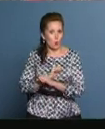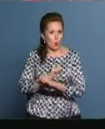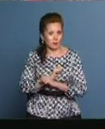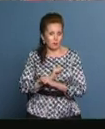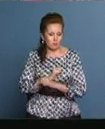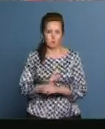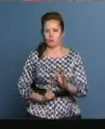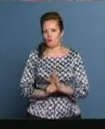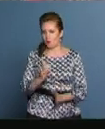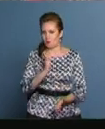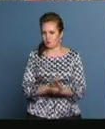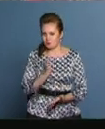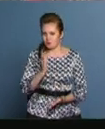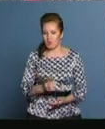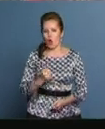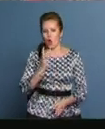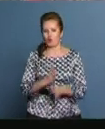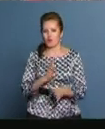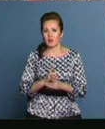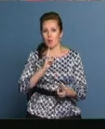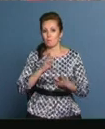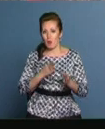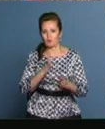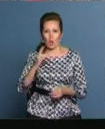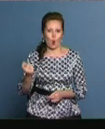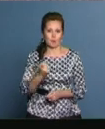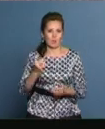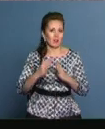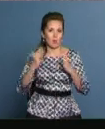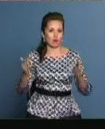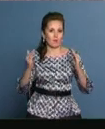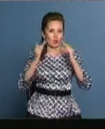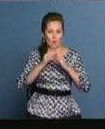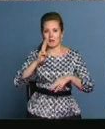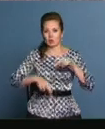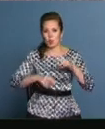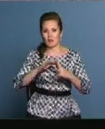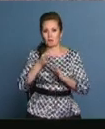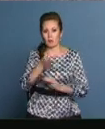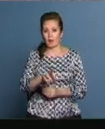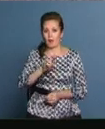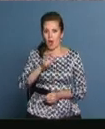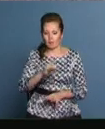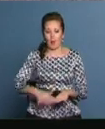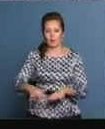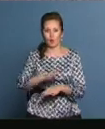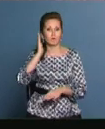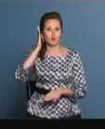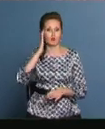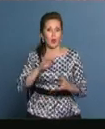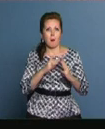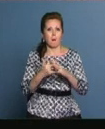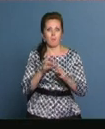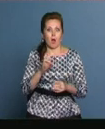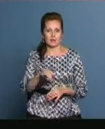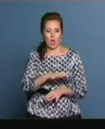Начало положено. Очередная печь мастера Олега Данилова станет хозяйкой небольшого дома. Строят его в поселке Яр на территории будущей базы отдыха. Осваивать